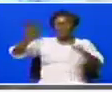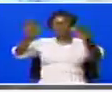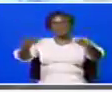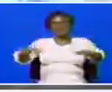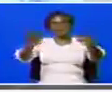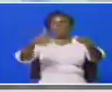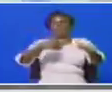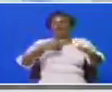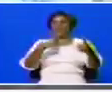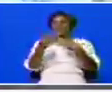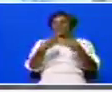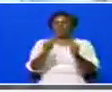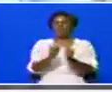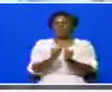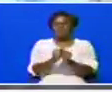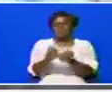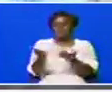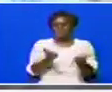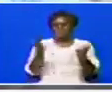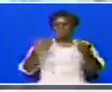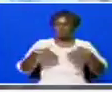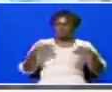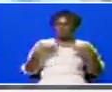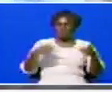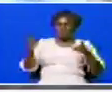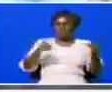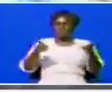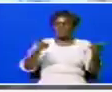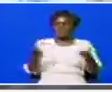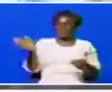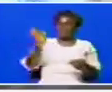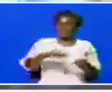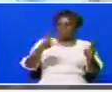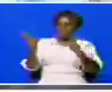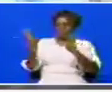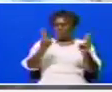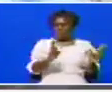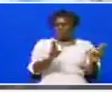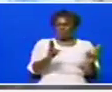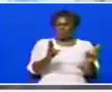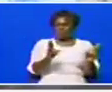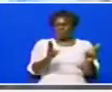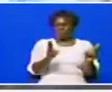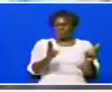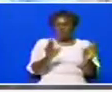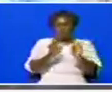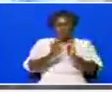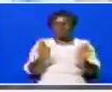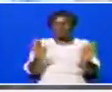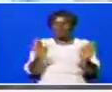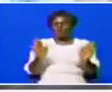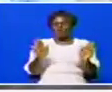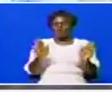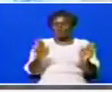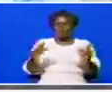utulivu, tutazungumza na wanabiashara, usafiri umerejea kama kawaida tu yani. Kwa hivyo hakuna bugdha